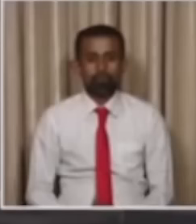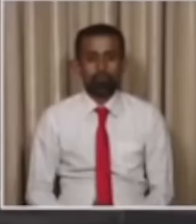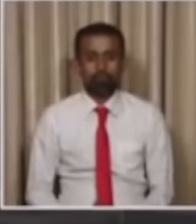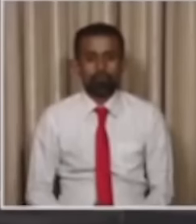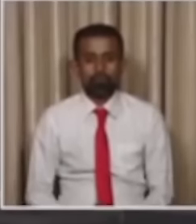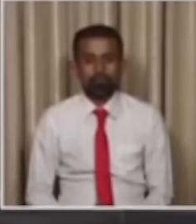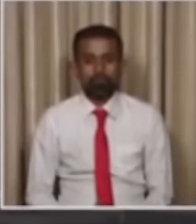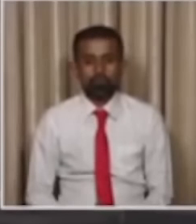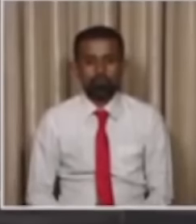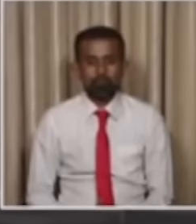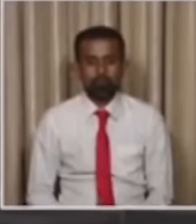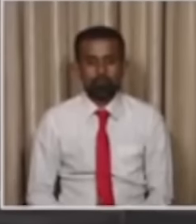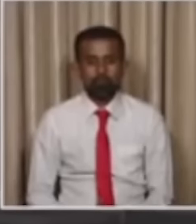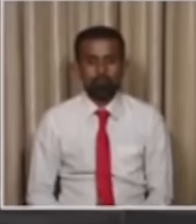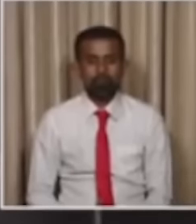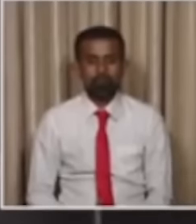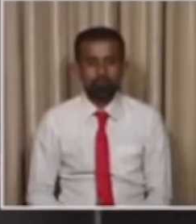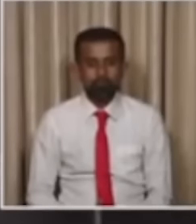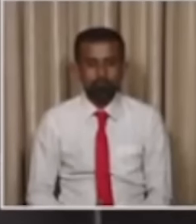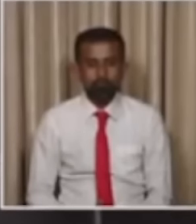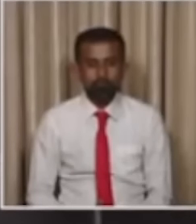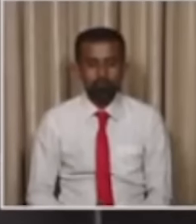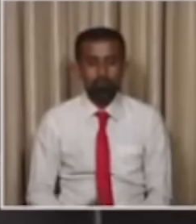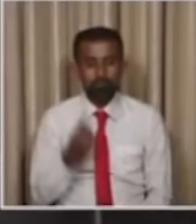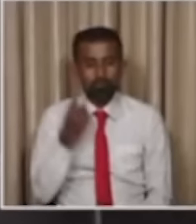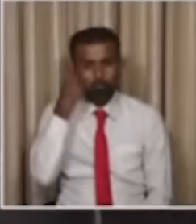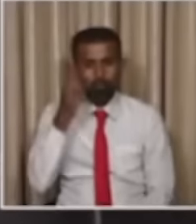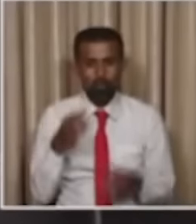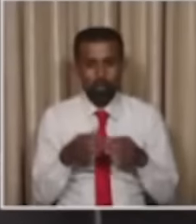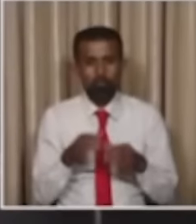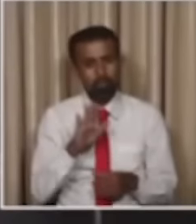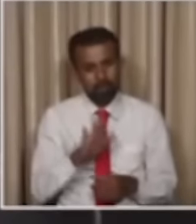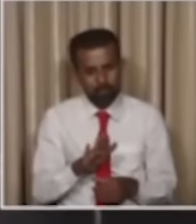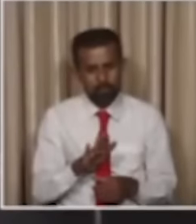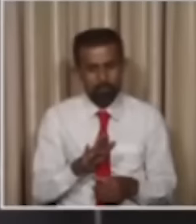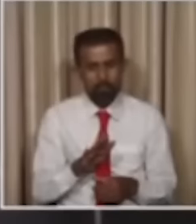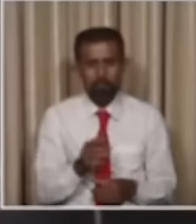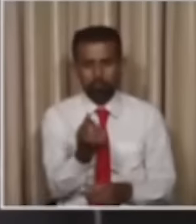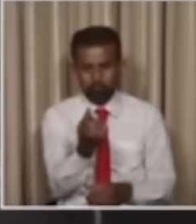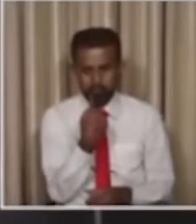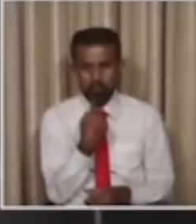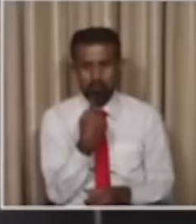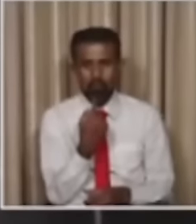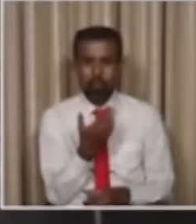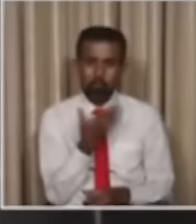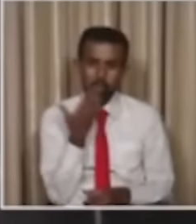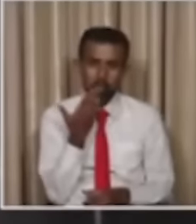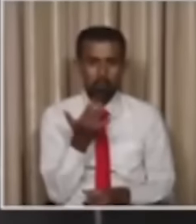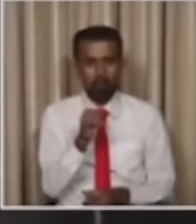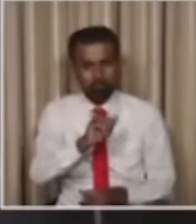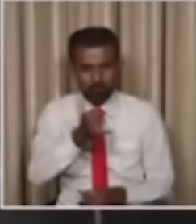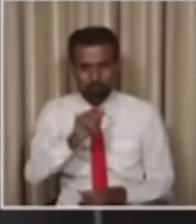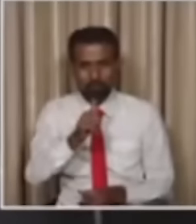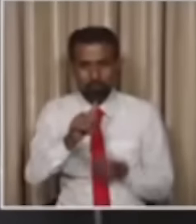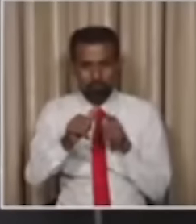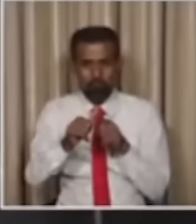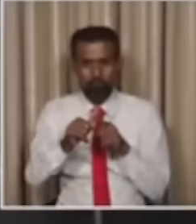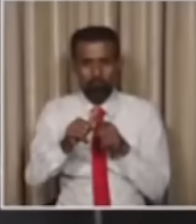දන්නේ රෝෂන් පෙරමතු. මොකද කවුරු හරි බුද්ධ්‍යංශයක් හිටියද නැත්නම් ඔබ දැන් ඔබතුමා කියනවනේ ඒක වෙන්නත් පුළුවන් නෑත්. නෑ